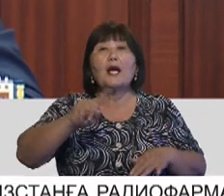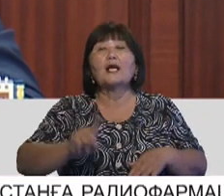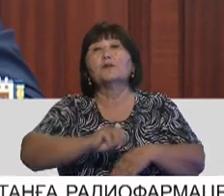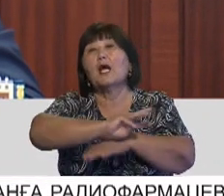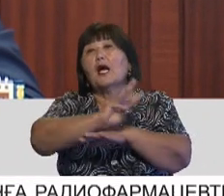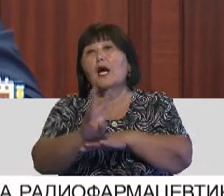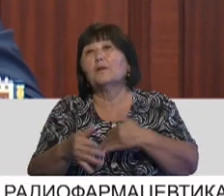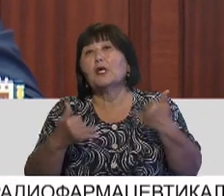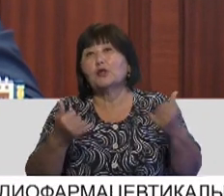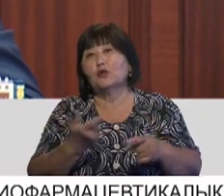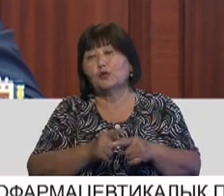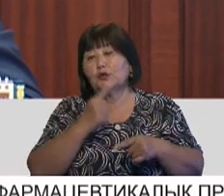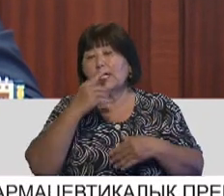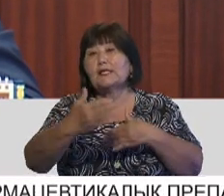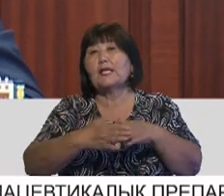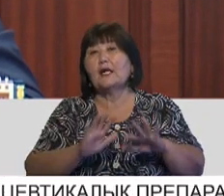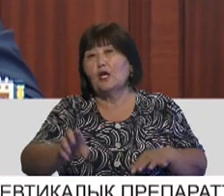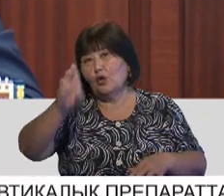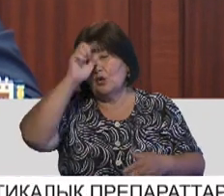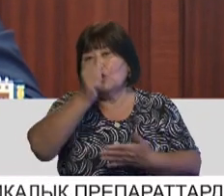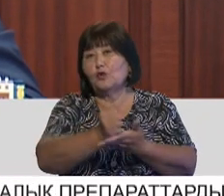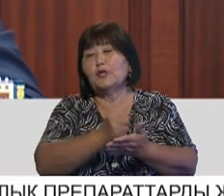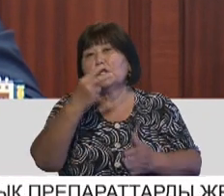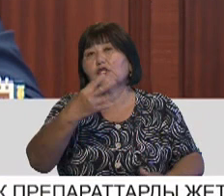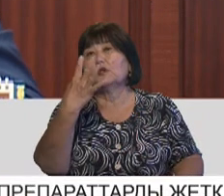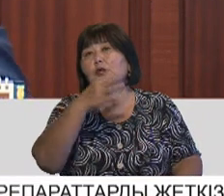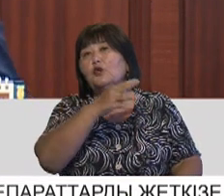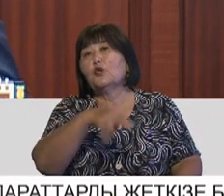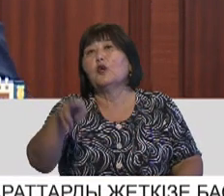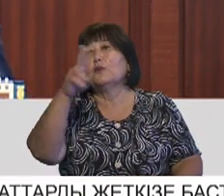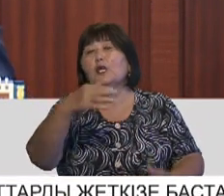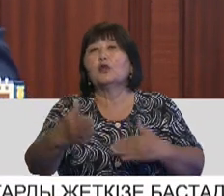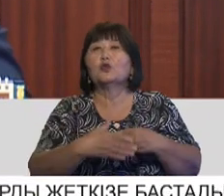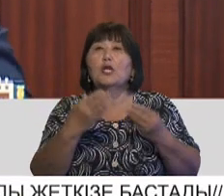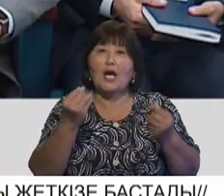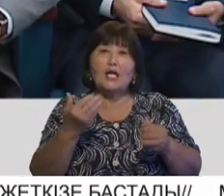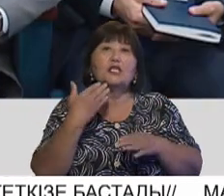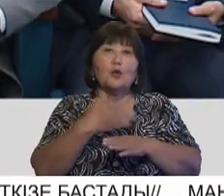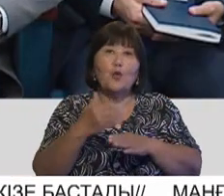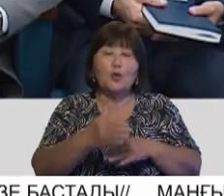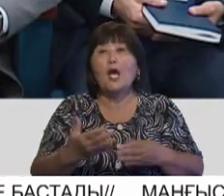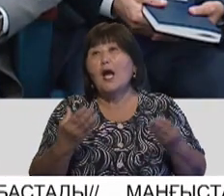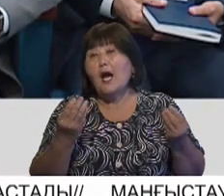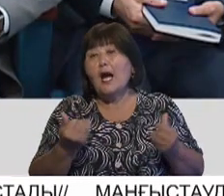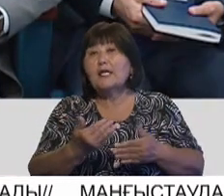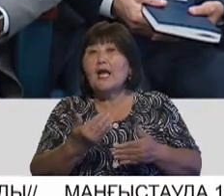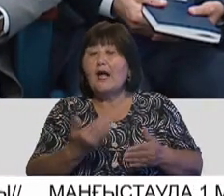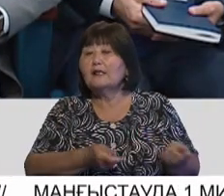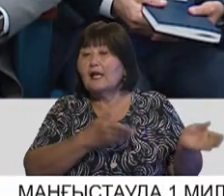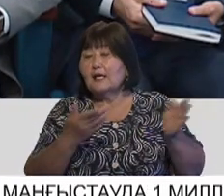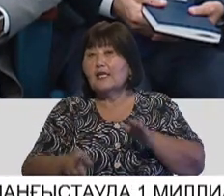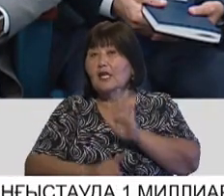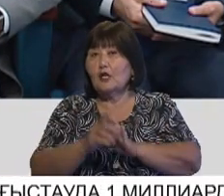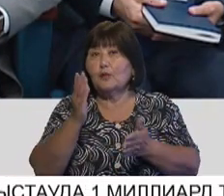қамтамасыз етуге осы жақында ғана үкімет резервінен 24 миллиардтың үстінде қаражат бөлінді. Қаржының алдыңғы легі келіп